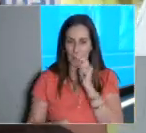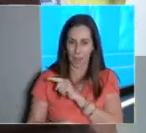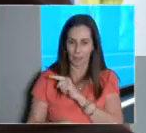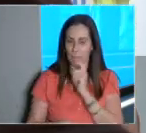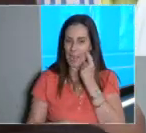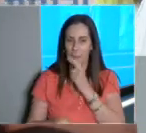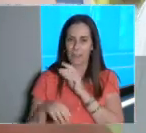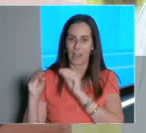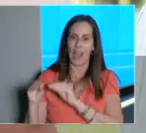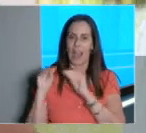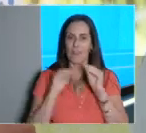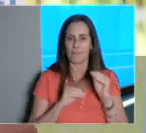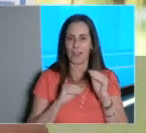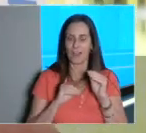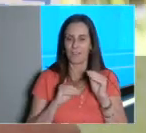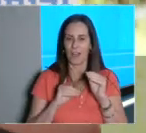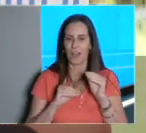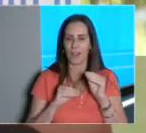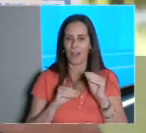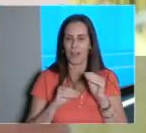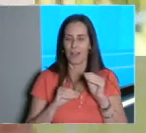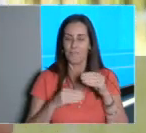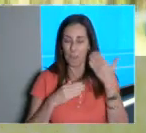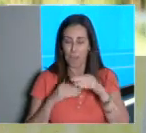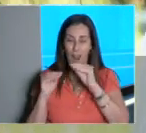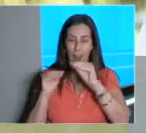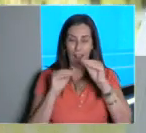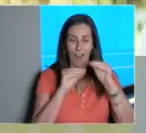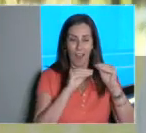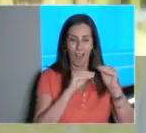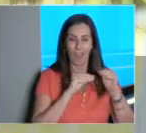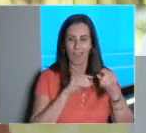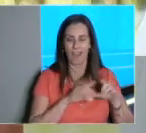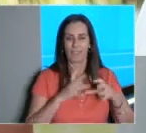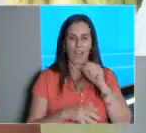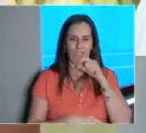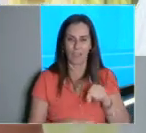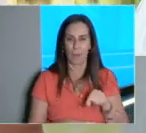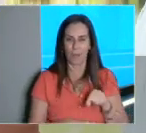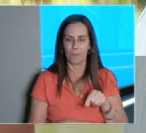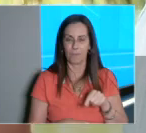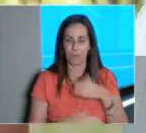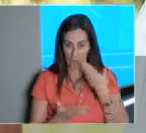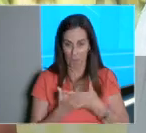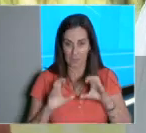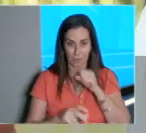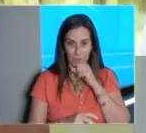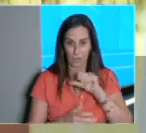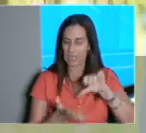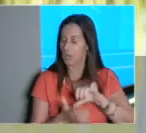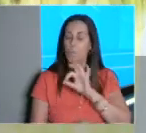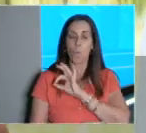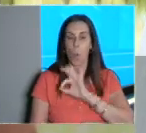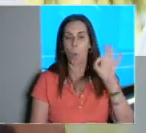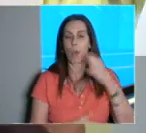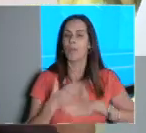גן, ומרמת גן לגני אביב. ובסוף, מגני אביב לכפר סבא. וממליץ על כפר סבא, עיר טובה? מאוד.